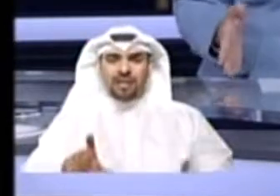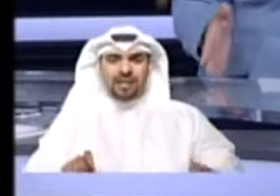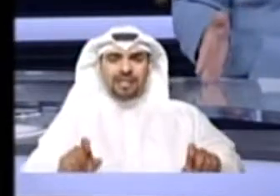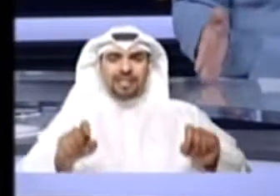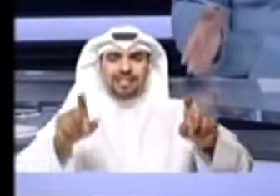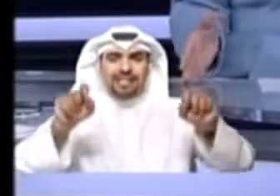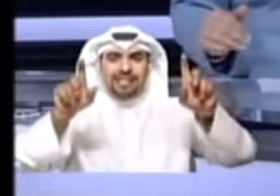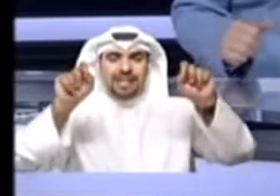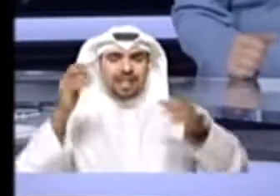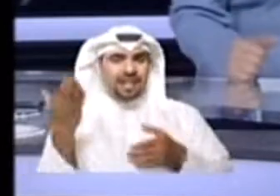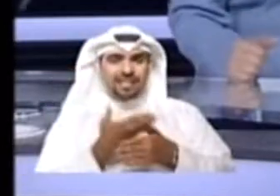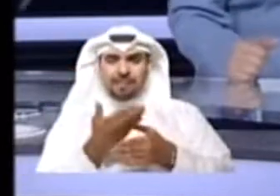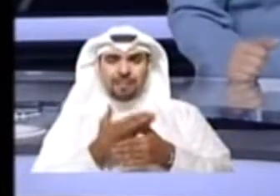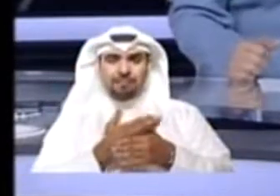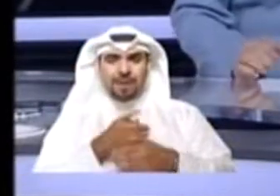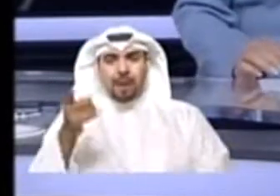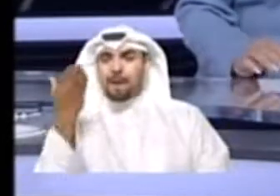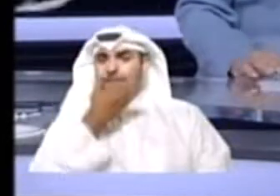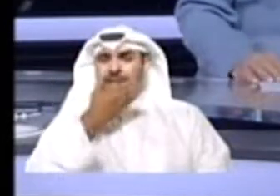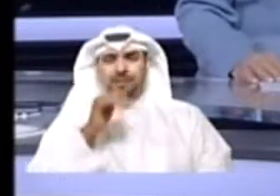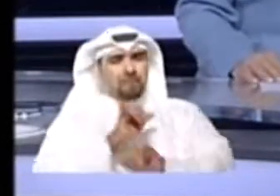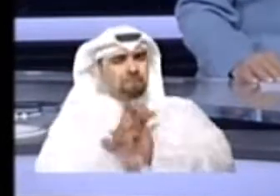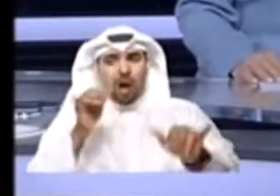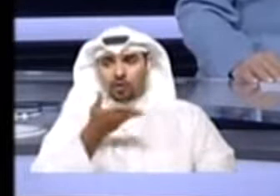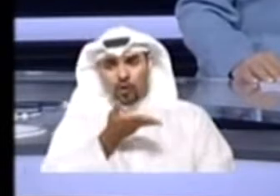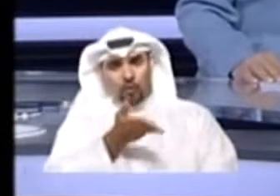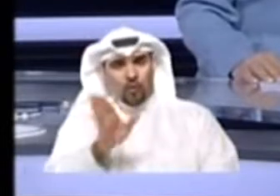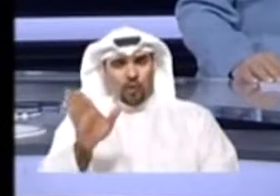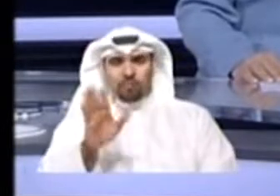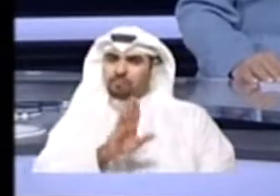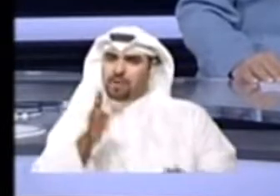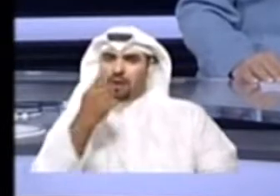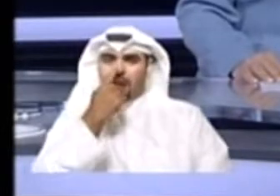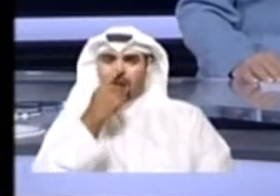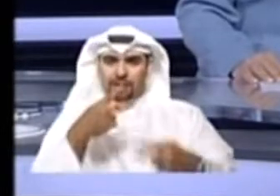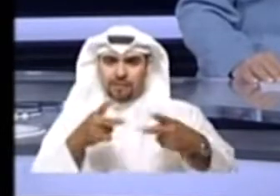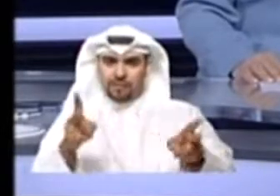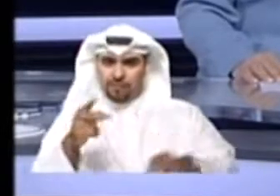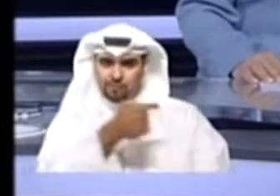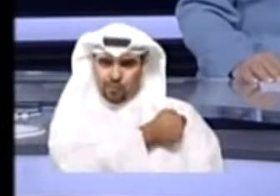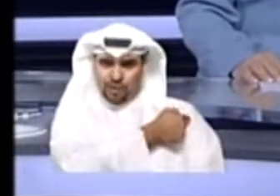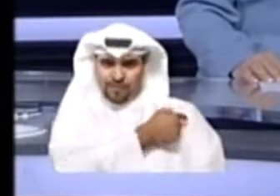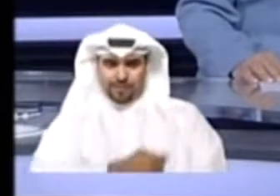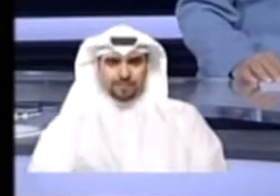لسوء حالتهم الصحية. هذه المبادرة أطلقتها جمعية